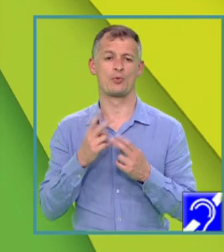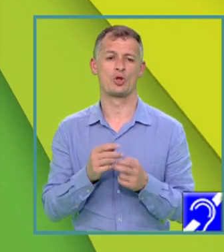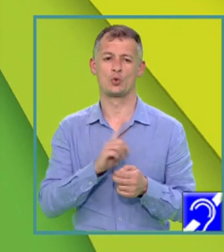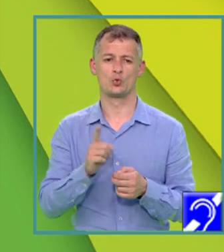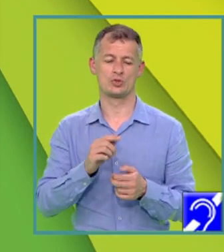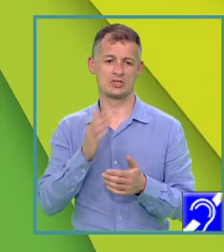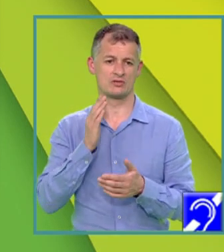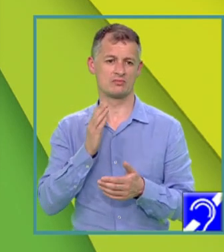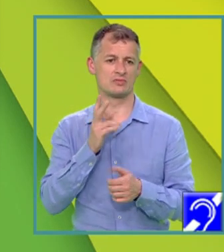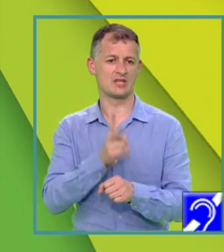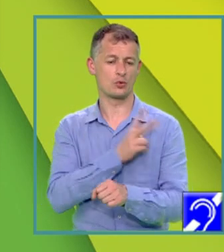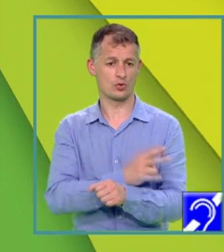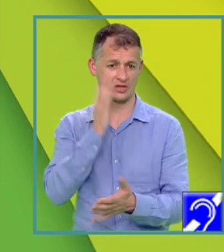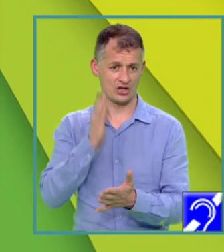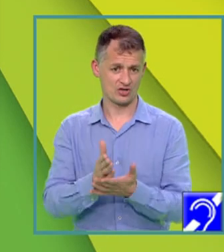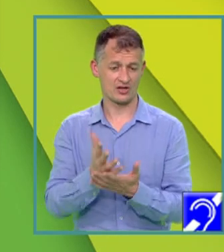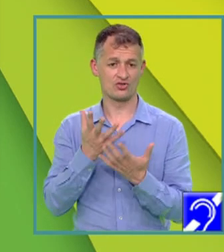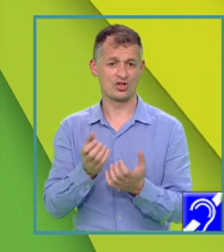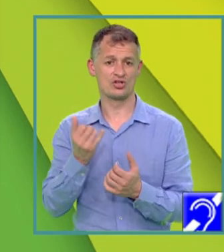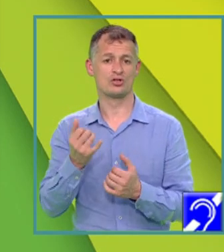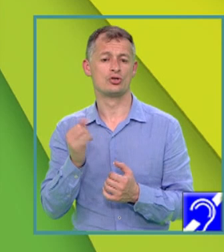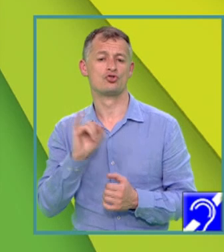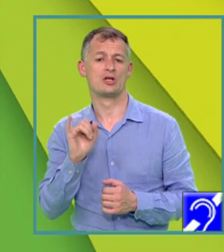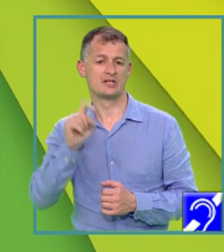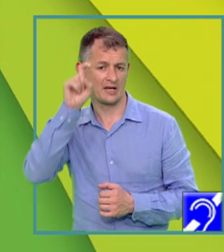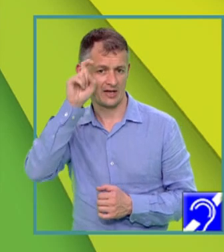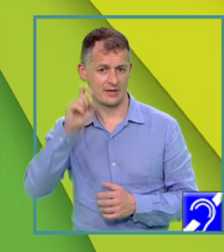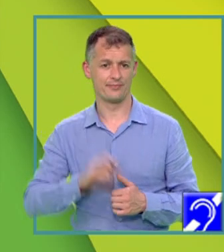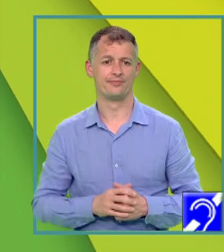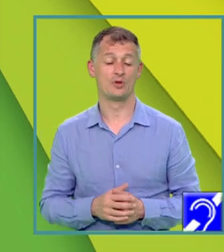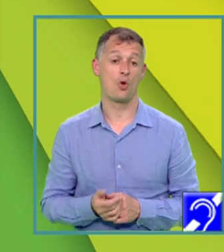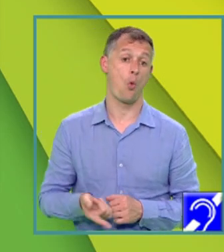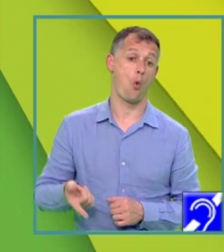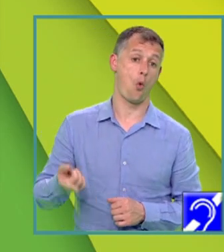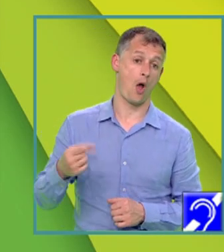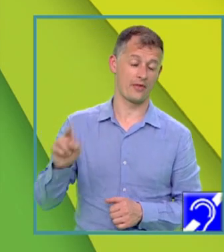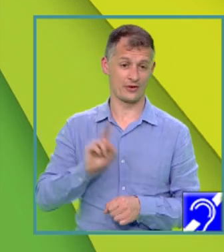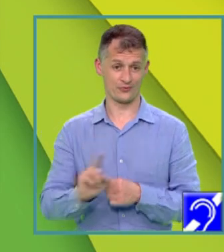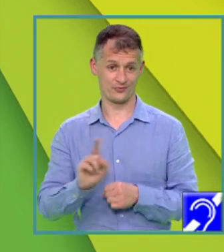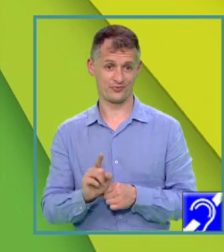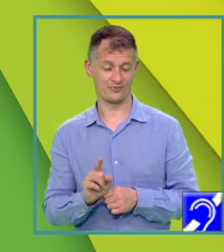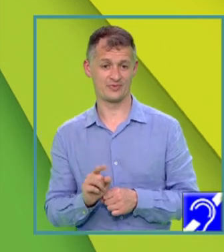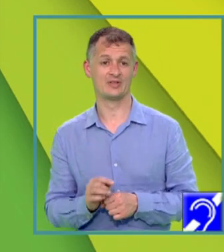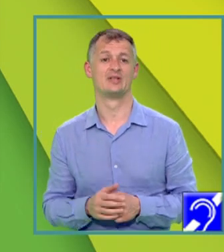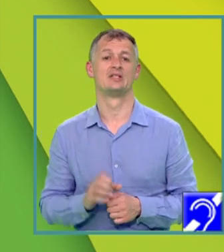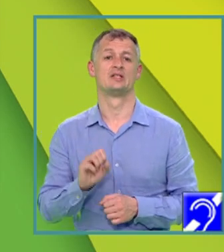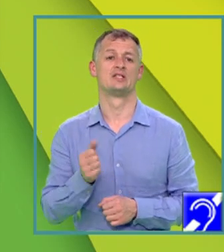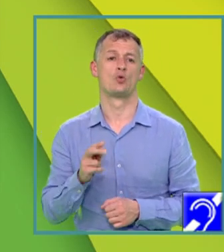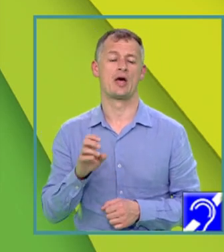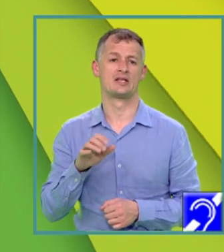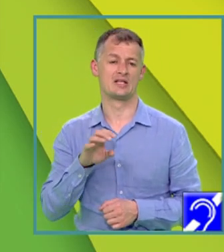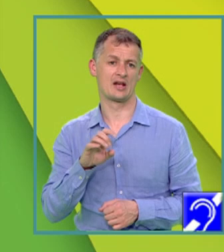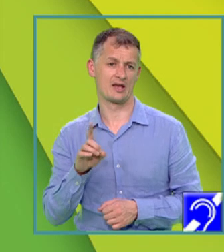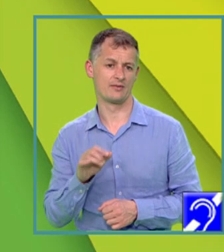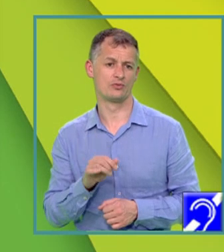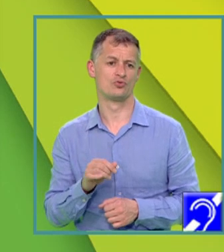decide în ce, cum și în cine să credem. O altă dimensiune, secularizarea subiectivă, scoate